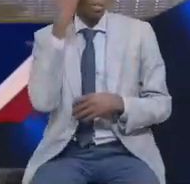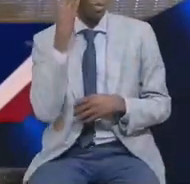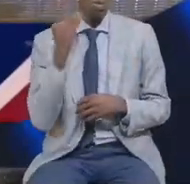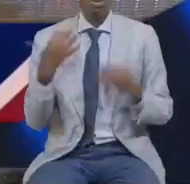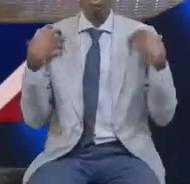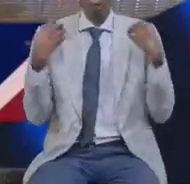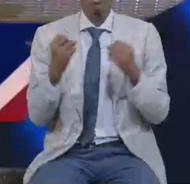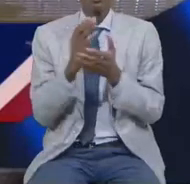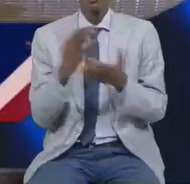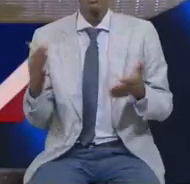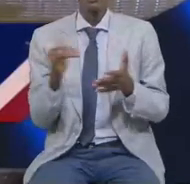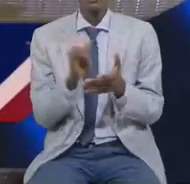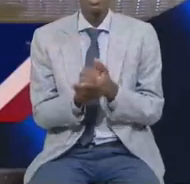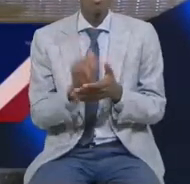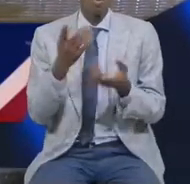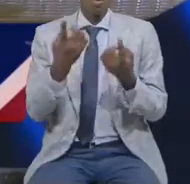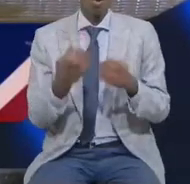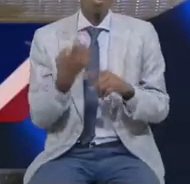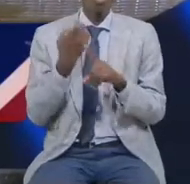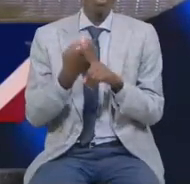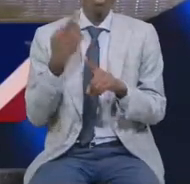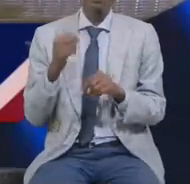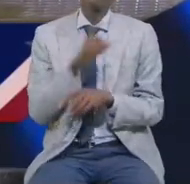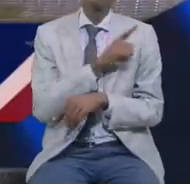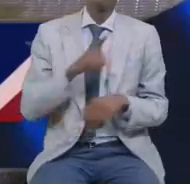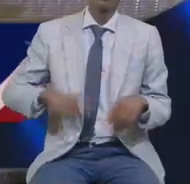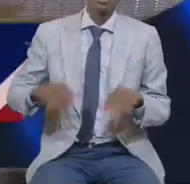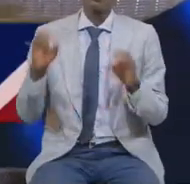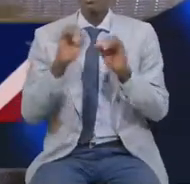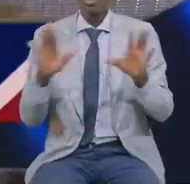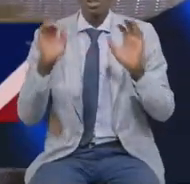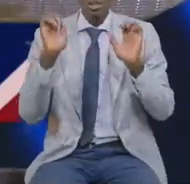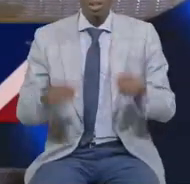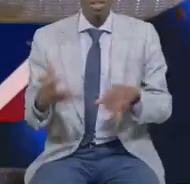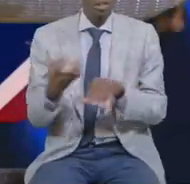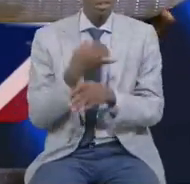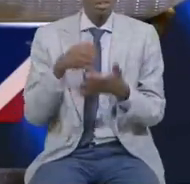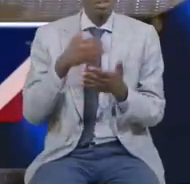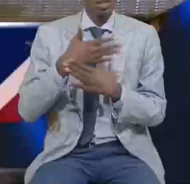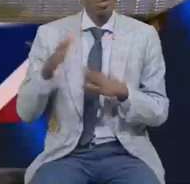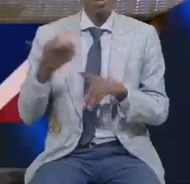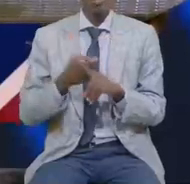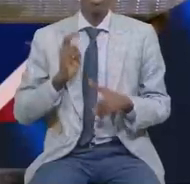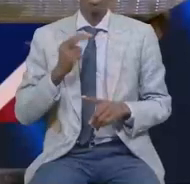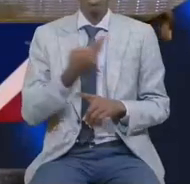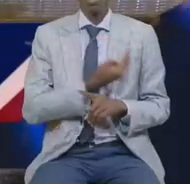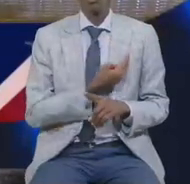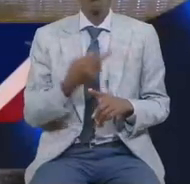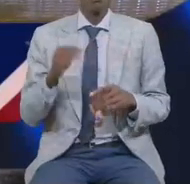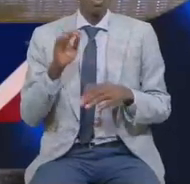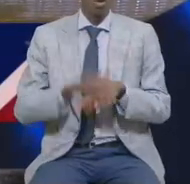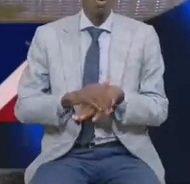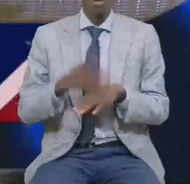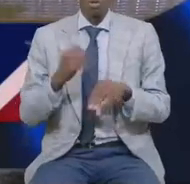un courage par expérience, ce qu'on a reçu du Seigneur, que personne ne peut l'ôter de nous, sur la base de